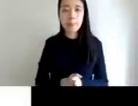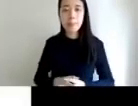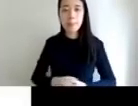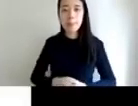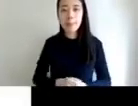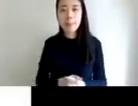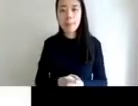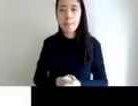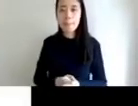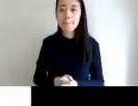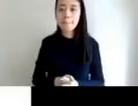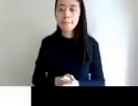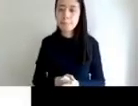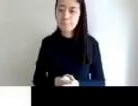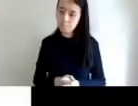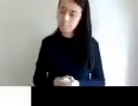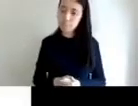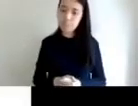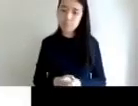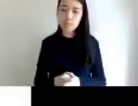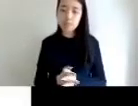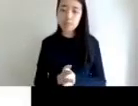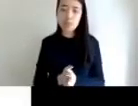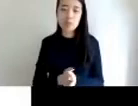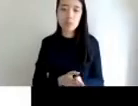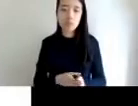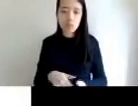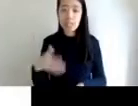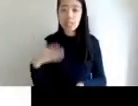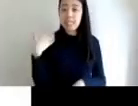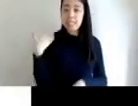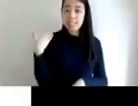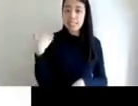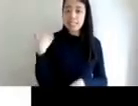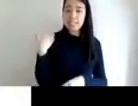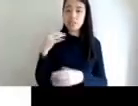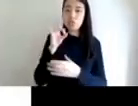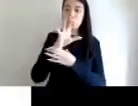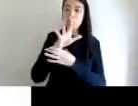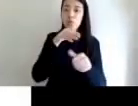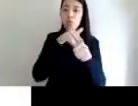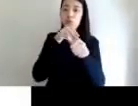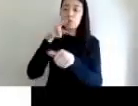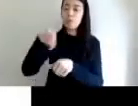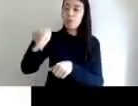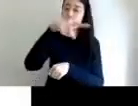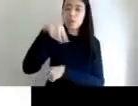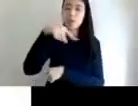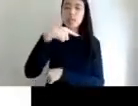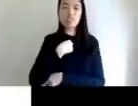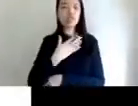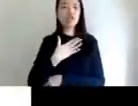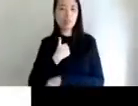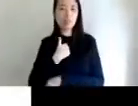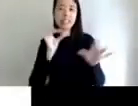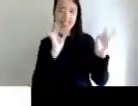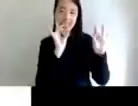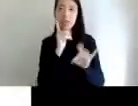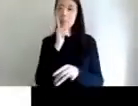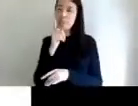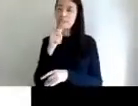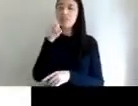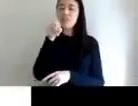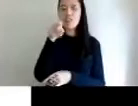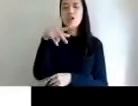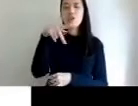系啦，咁咧就叫咗大家咧去預備一個紙同埋一個筆啦，咁我就預備咗白板同埋